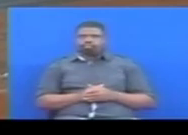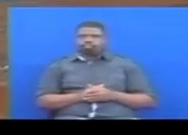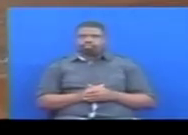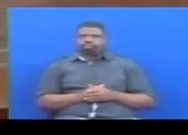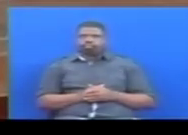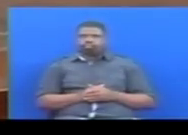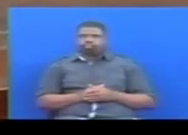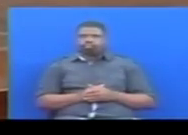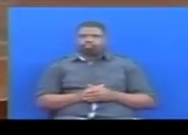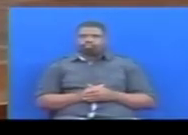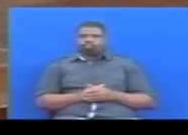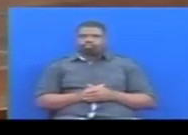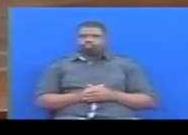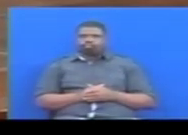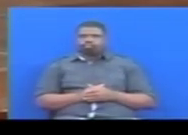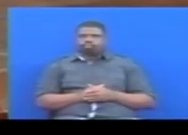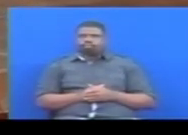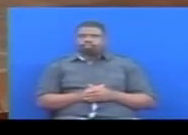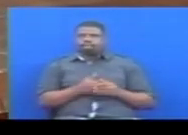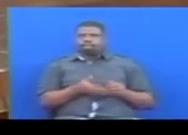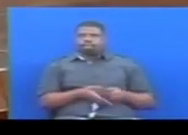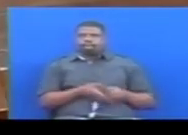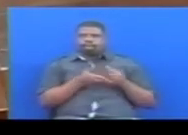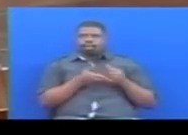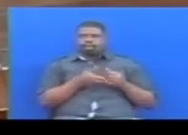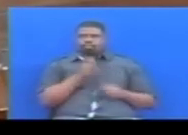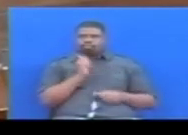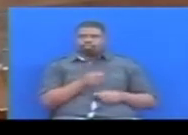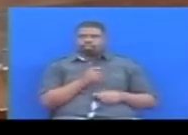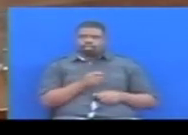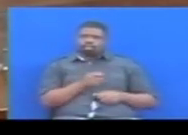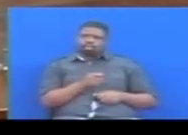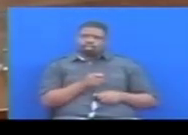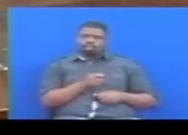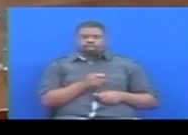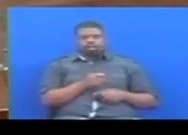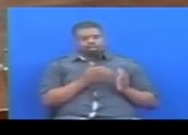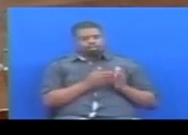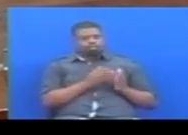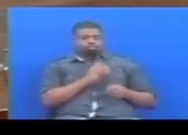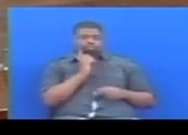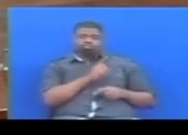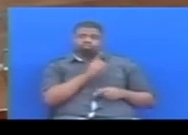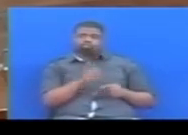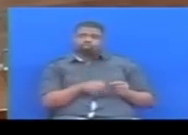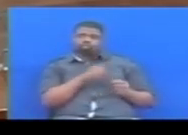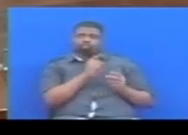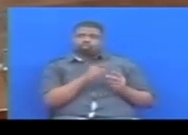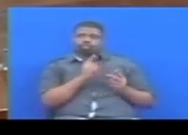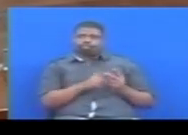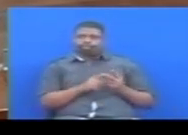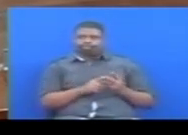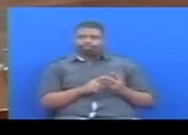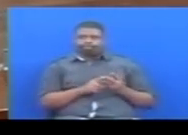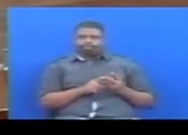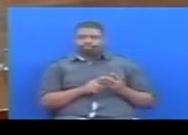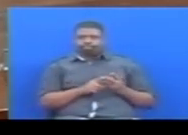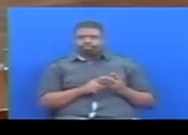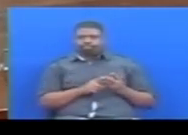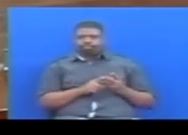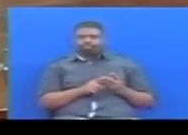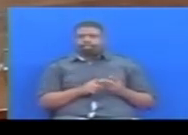Mheshimiwa Naibu Spika, naomba kujibu maswali mawili ya Mheshimiwa Amina Lupembe, mbunge viti maalum, kama ifuatavyo.